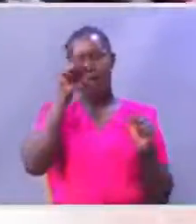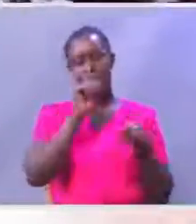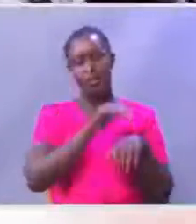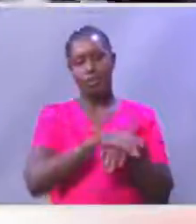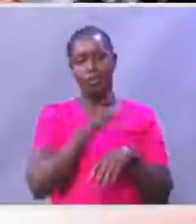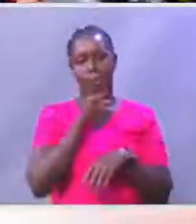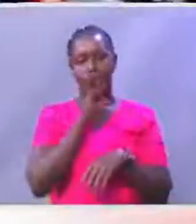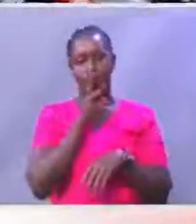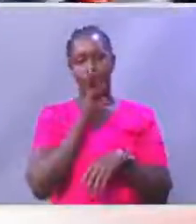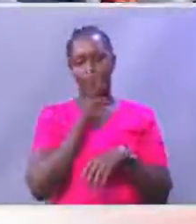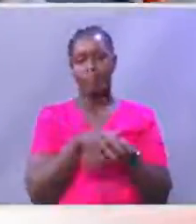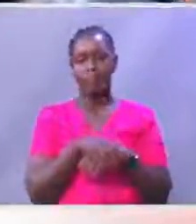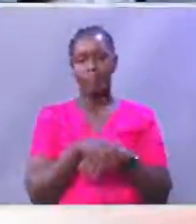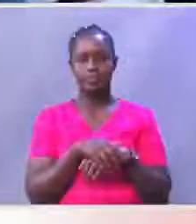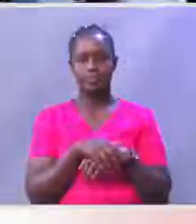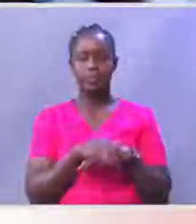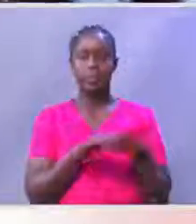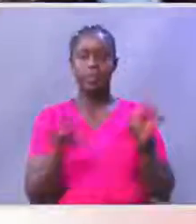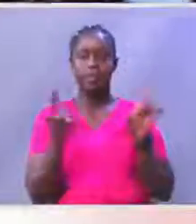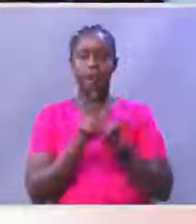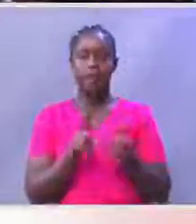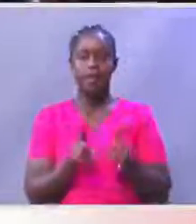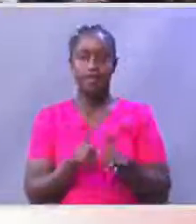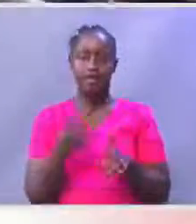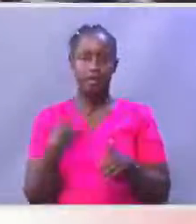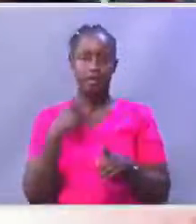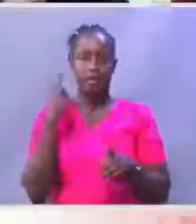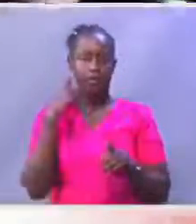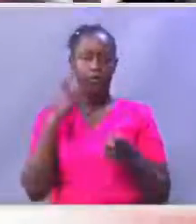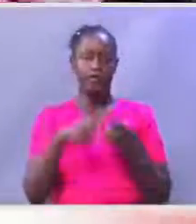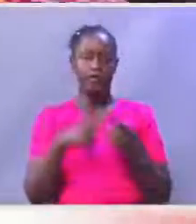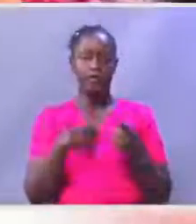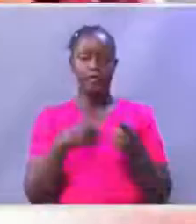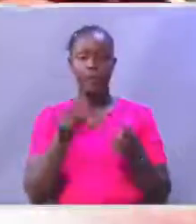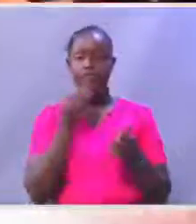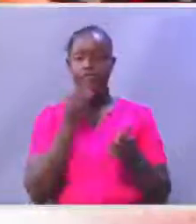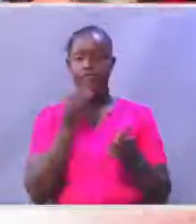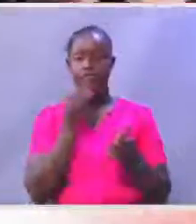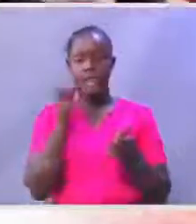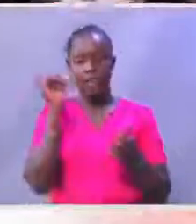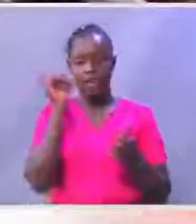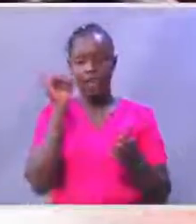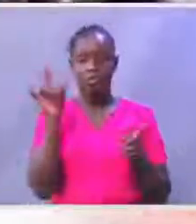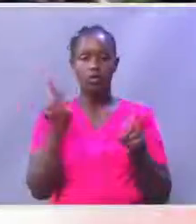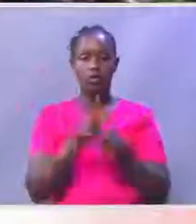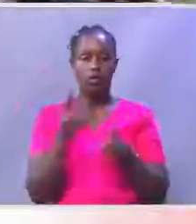kutosha. Na vile vile malisho vile vile tunaweka kwa ng'ombe yetu. Sawa sawa.